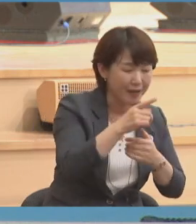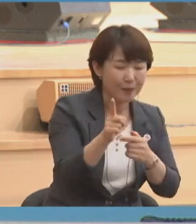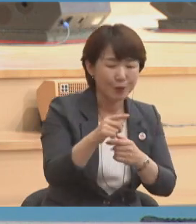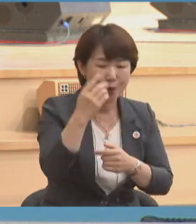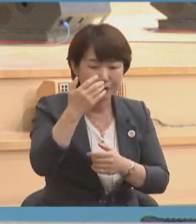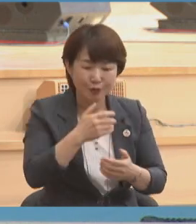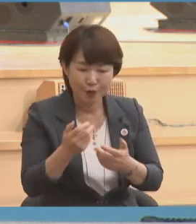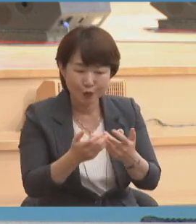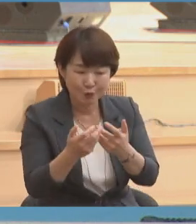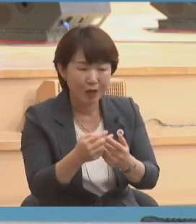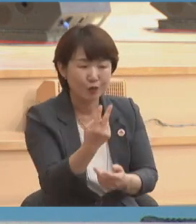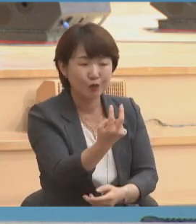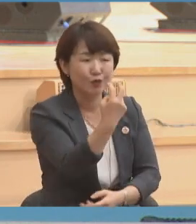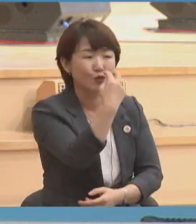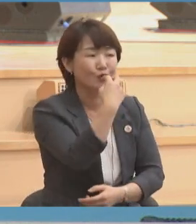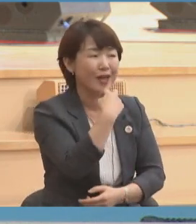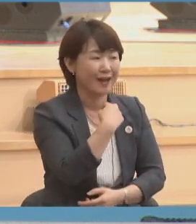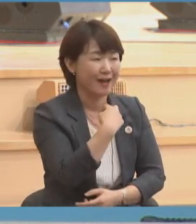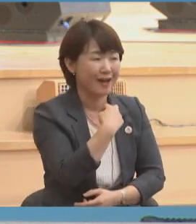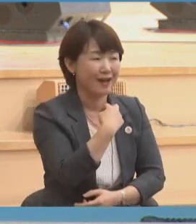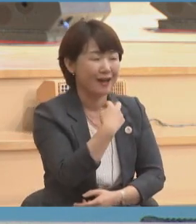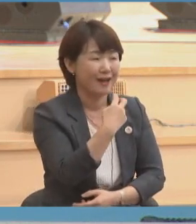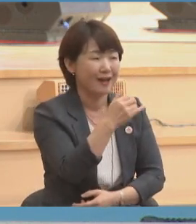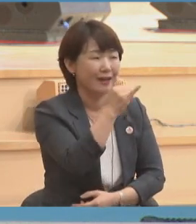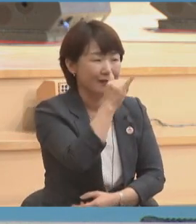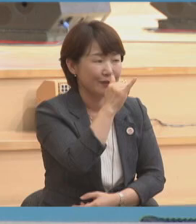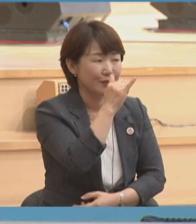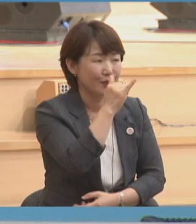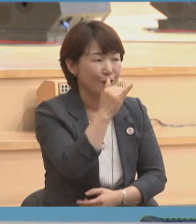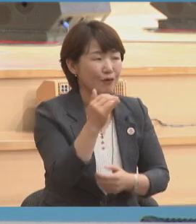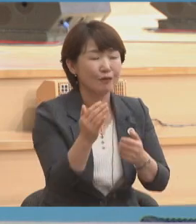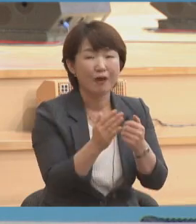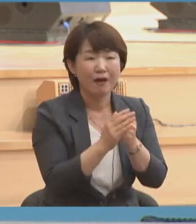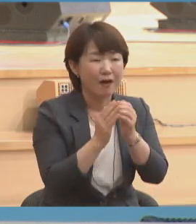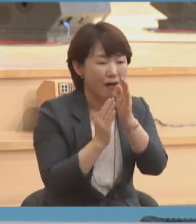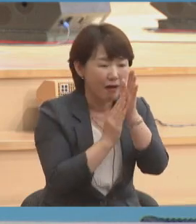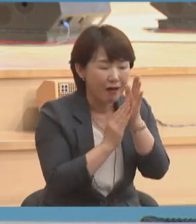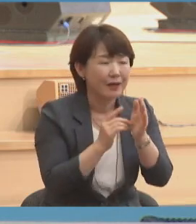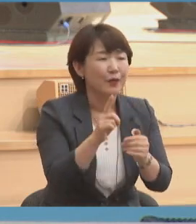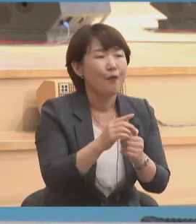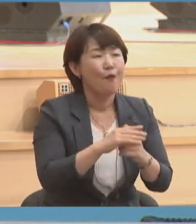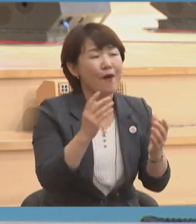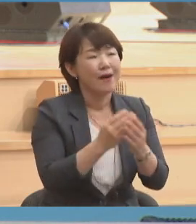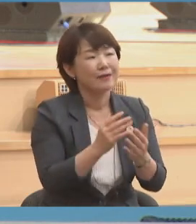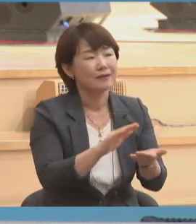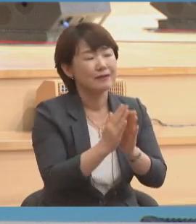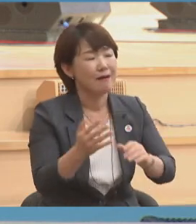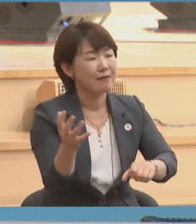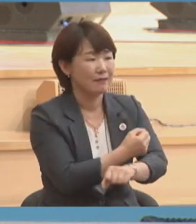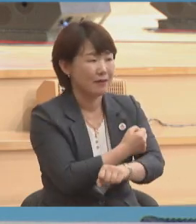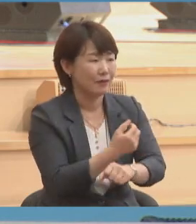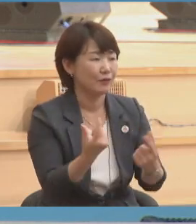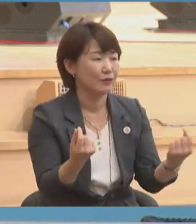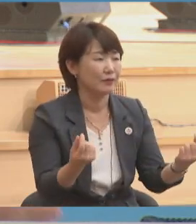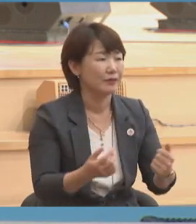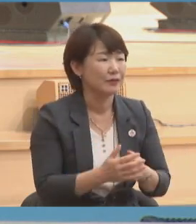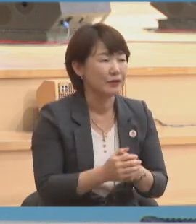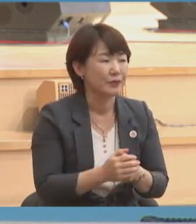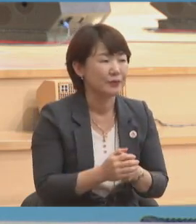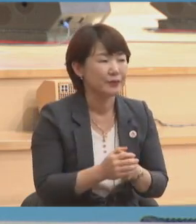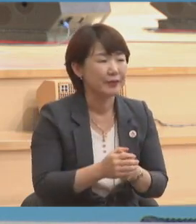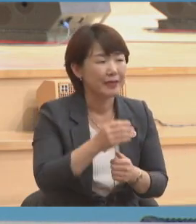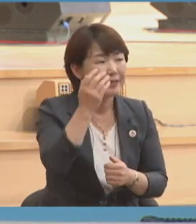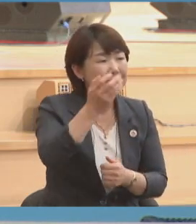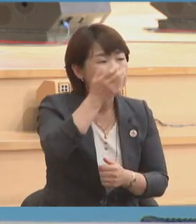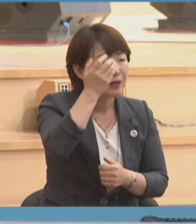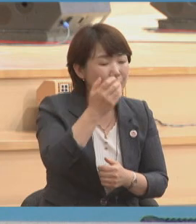성령 충만이 함께 들어앉아 있어. 그러니까 진짜 이거 레디컬한 거죠. 여러분 그런데 성령 충만이라는